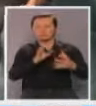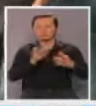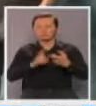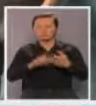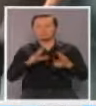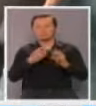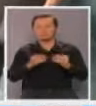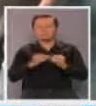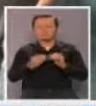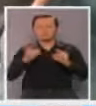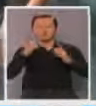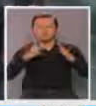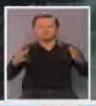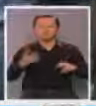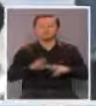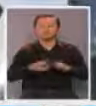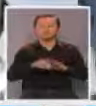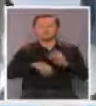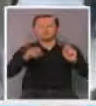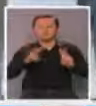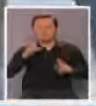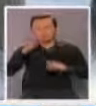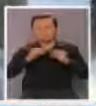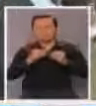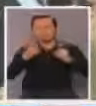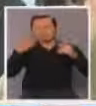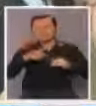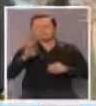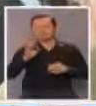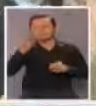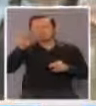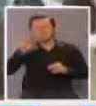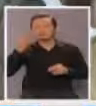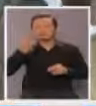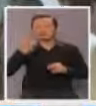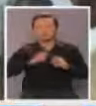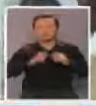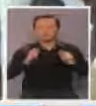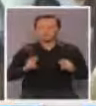превратилась в большую проблему. Специалисты рассматривают пути решения, но неизвестно, когда будут сданы в